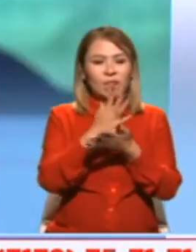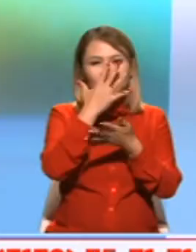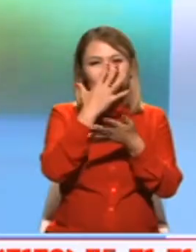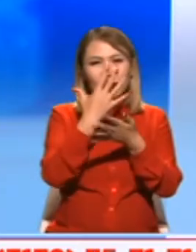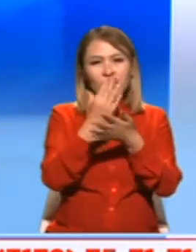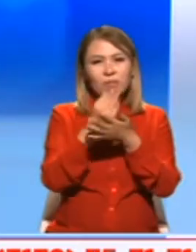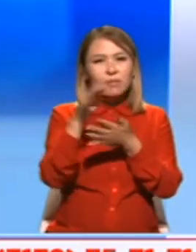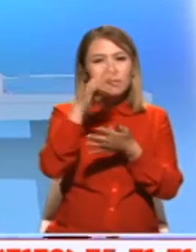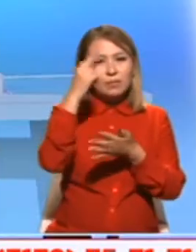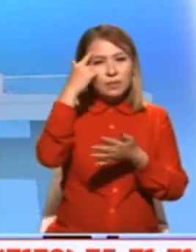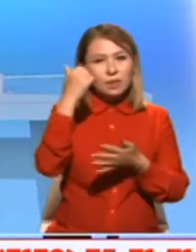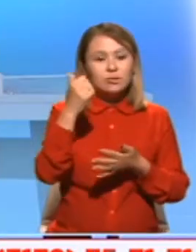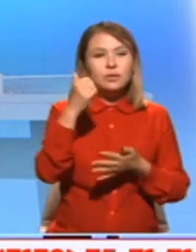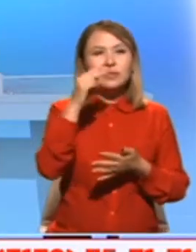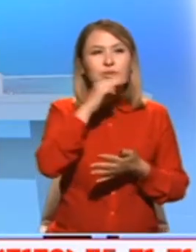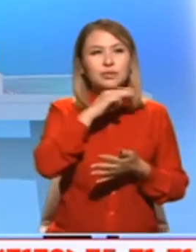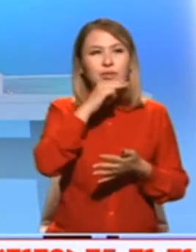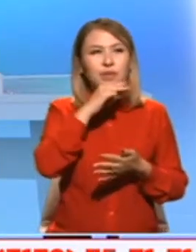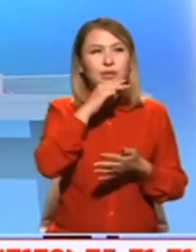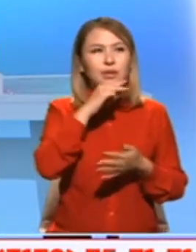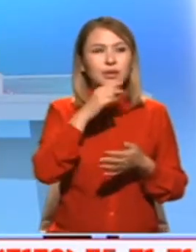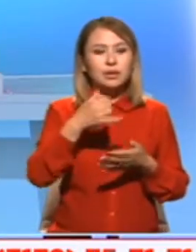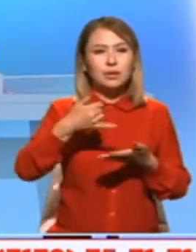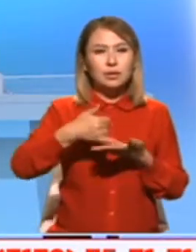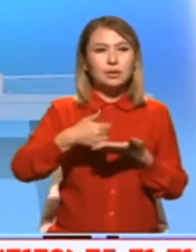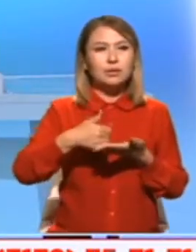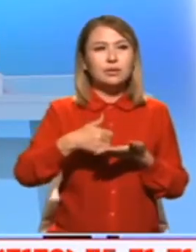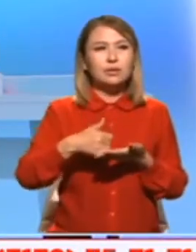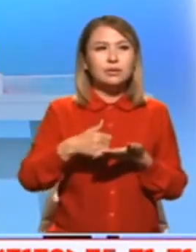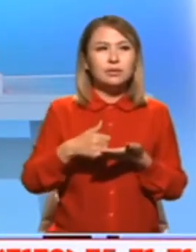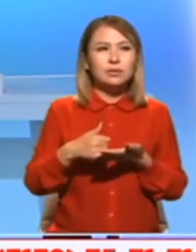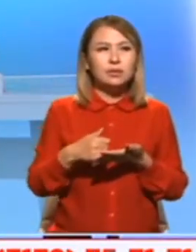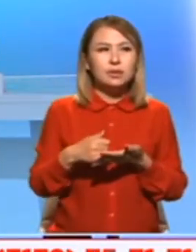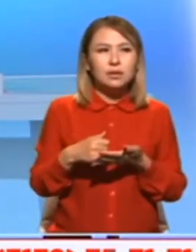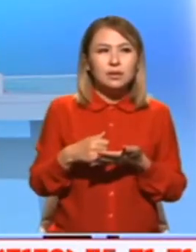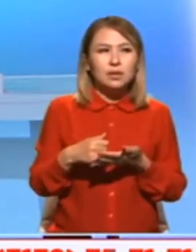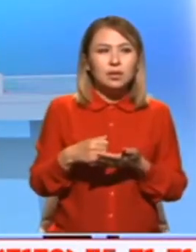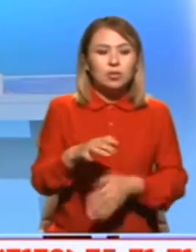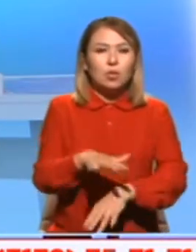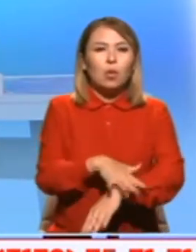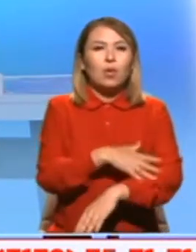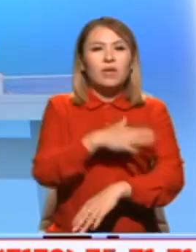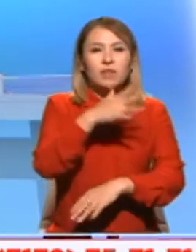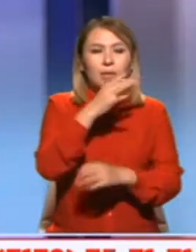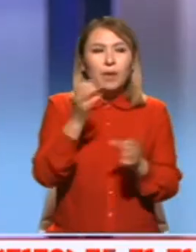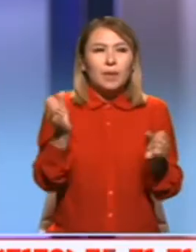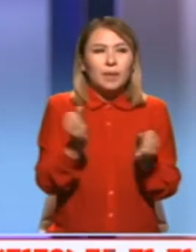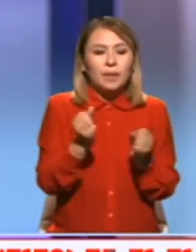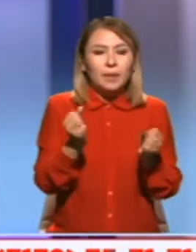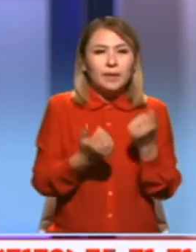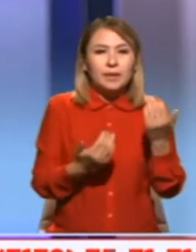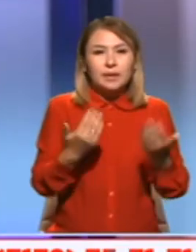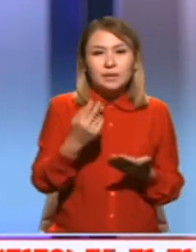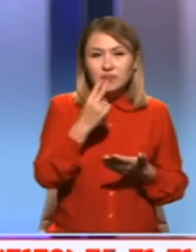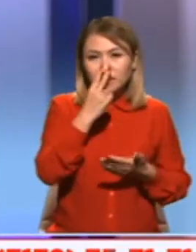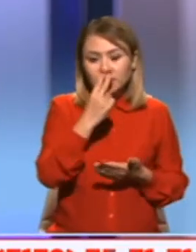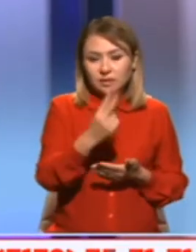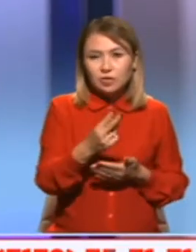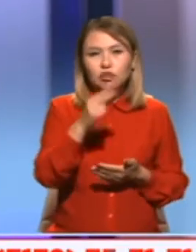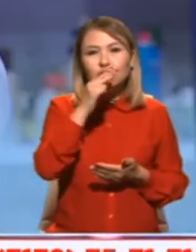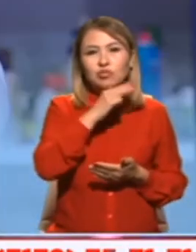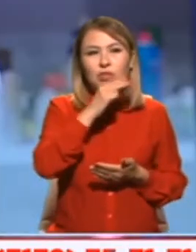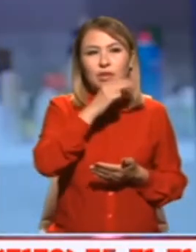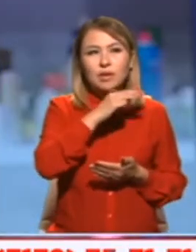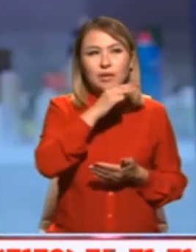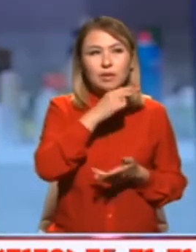Өздеріңізге белгілі шайдың ыдысын, яғни соңғы кездері біраз уақытқа дейін салқындатып тұндырып қалатын болсаңыздар, шайдың